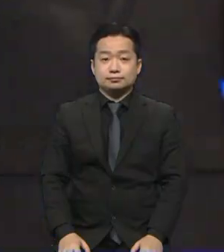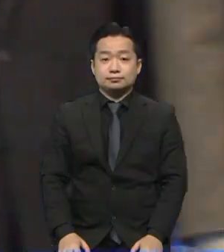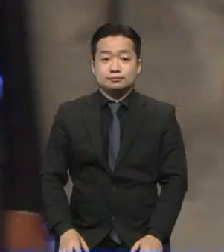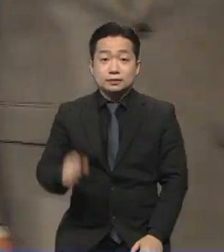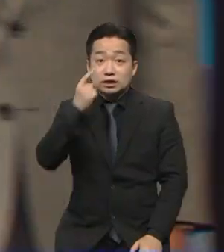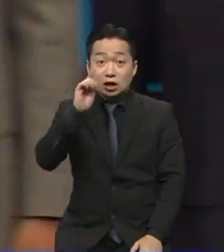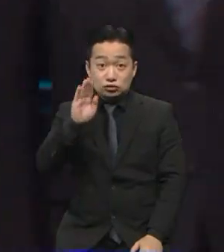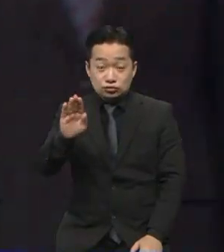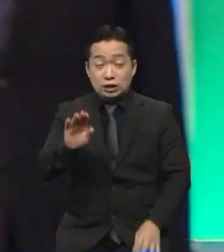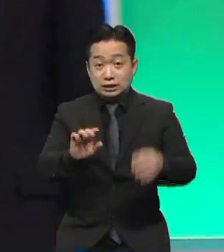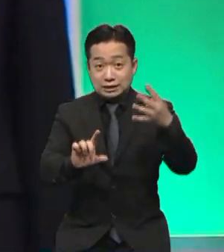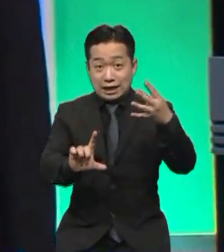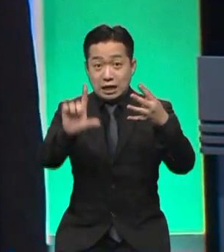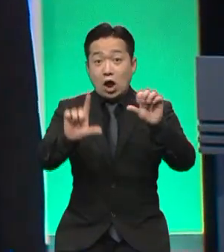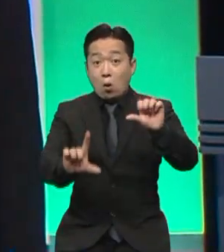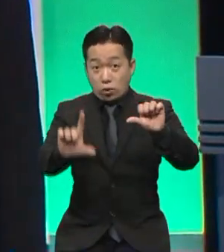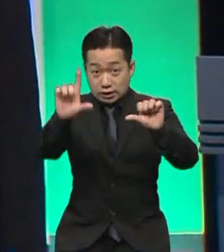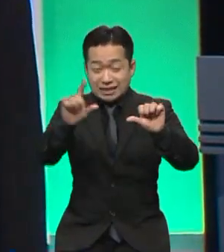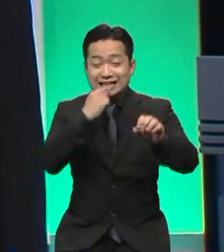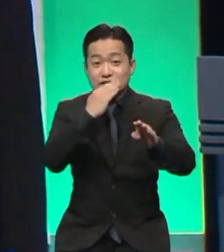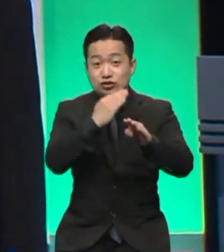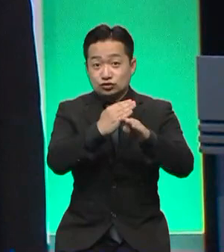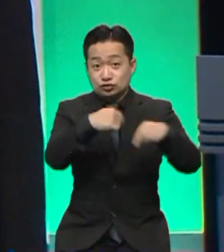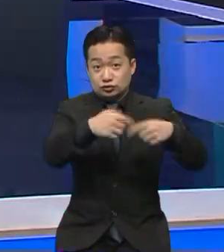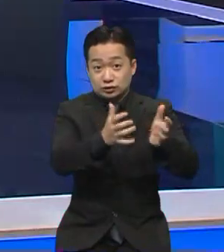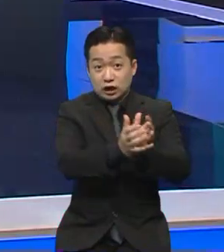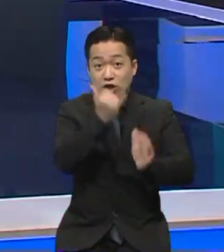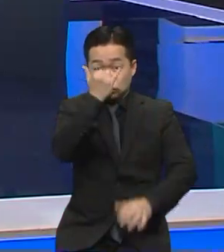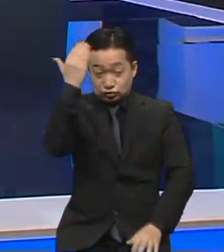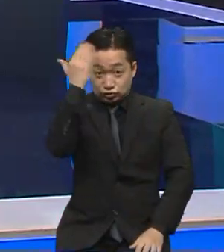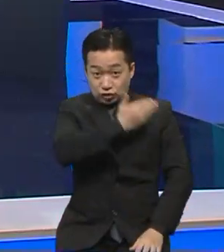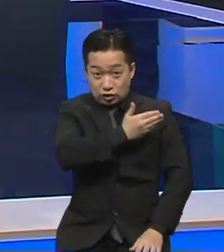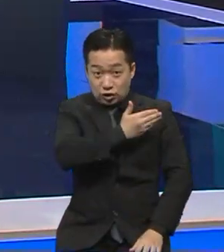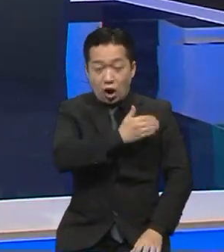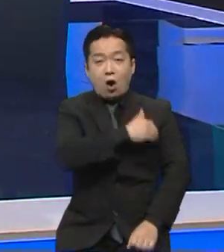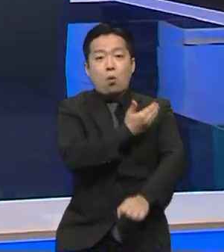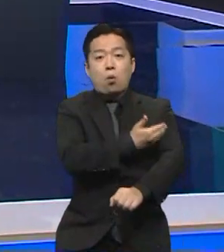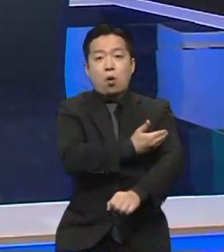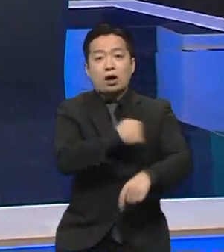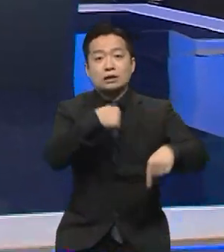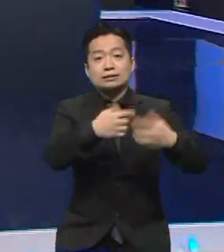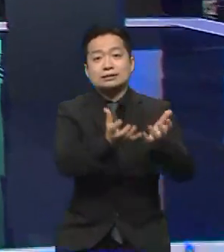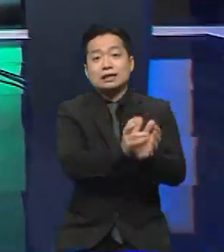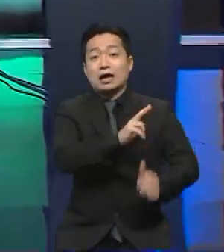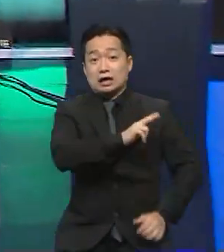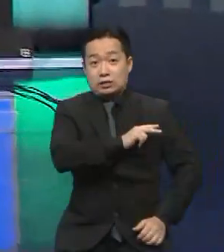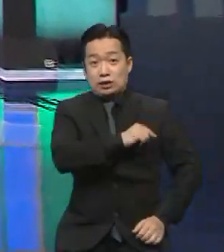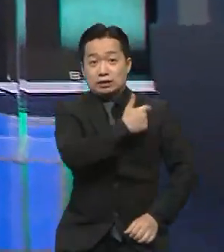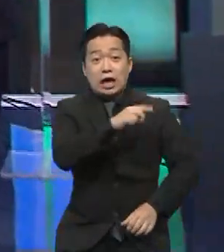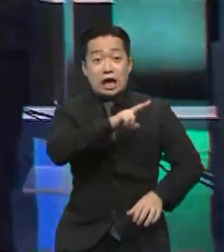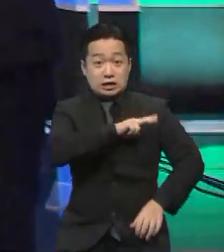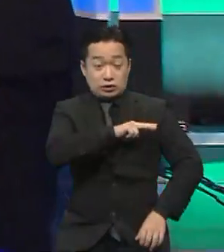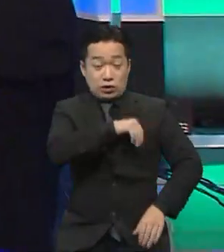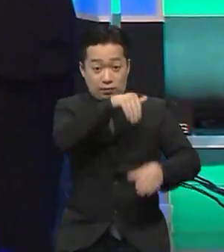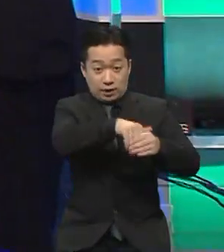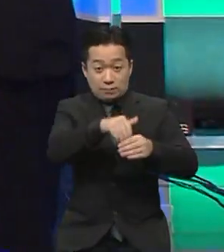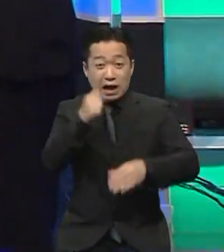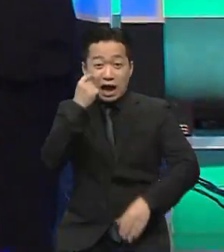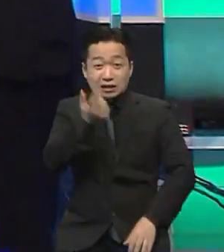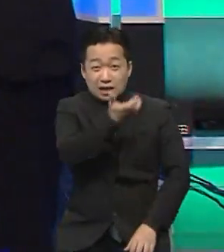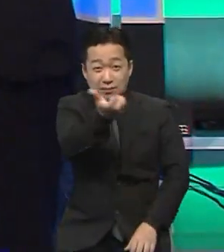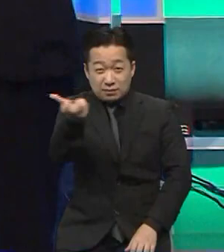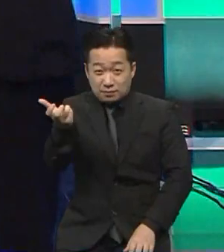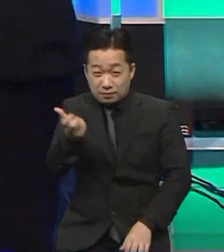다음 달 4, 5일에 발표될 민주당 충청권 권리당원과 대의원의 투표 결과는 한 달 넘게 이어질 전국 순회